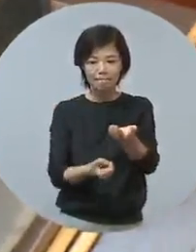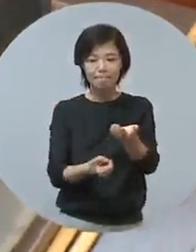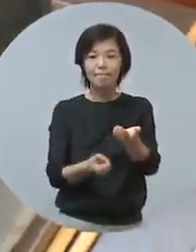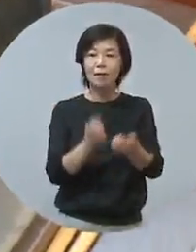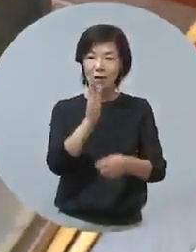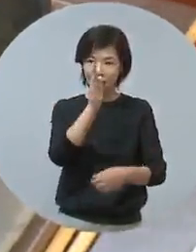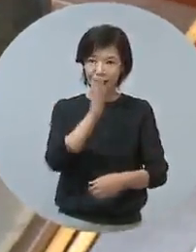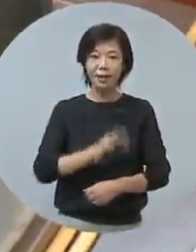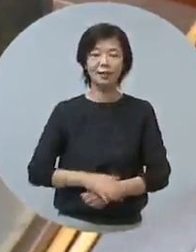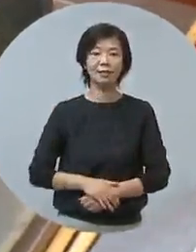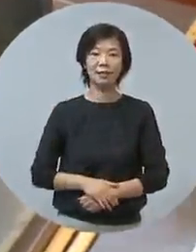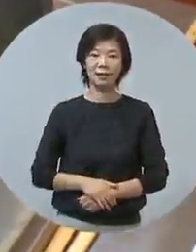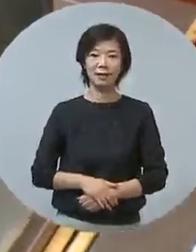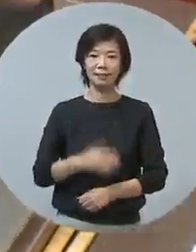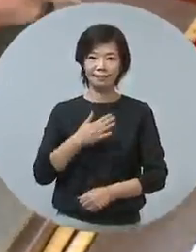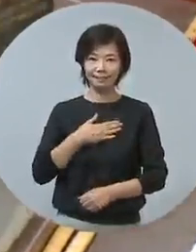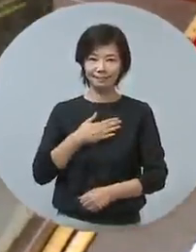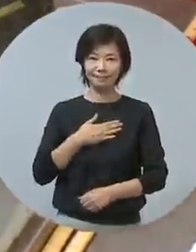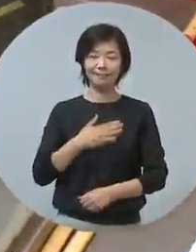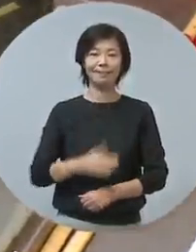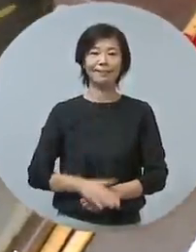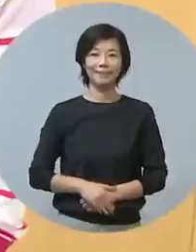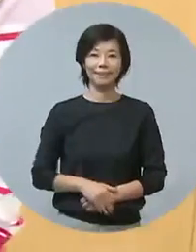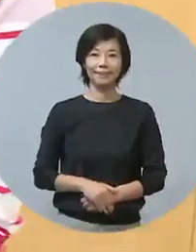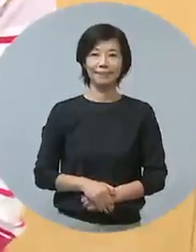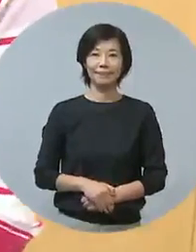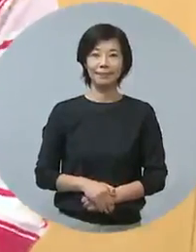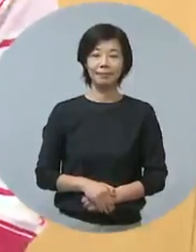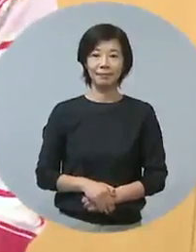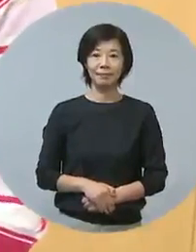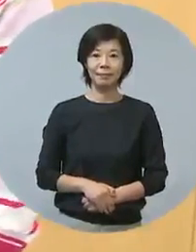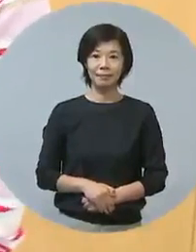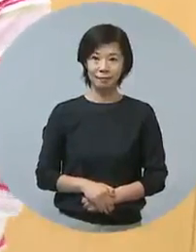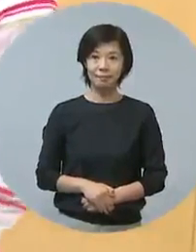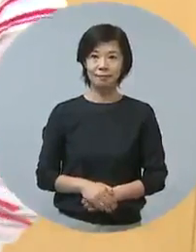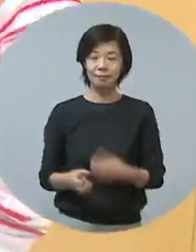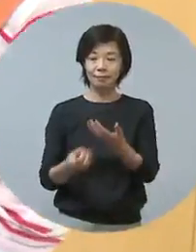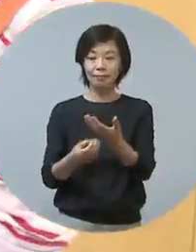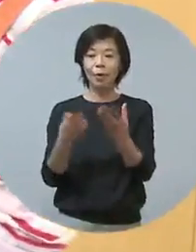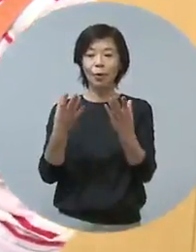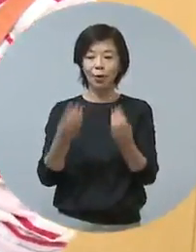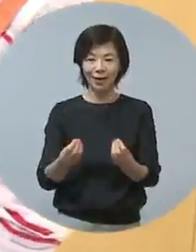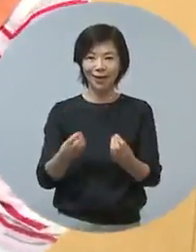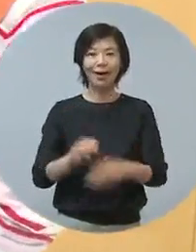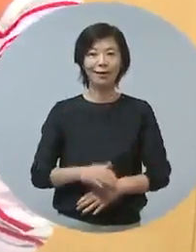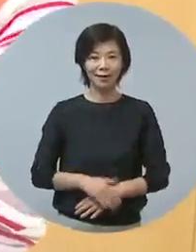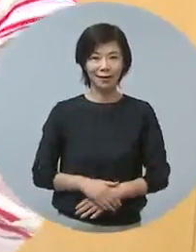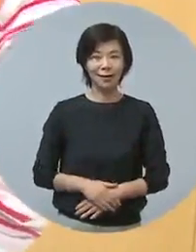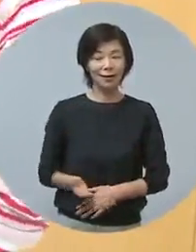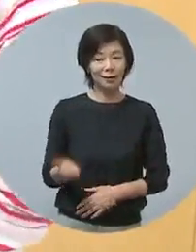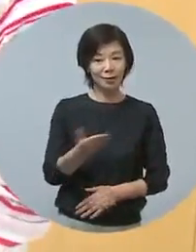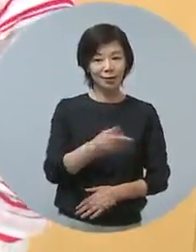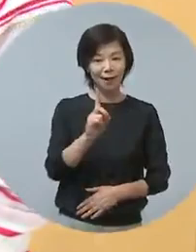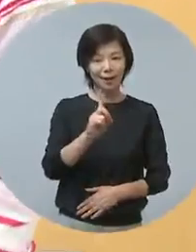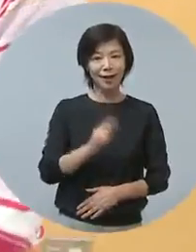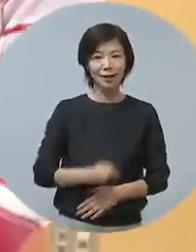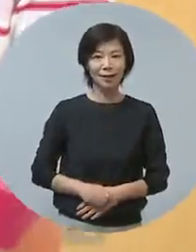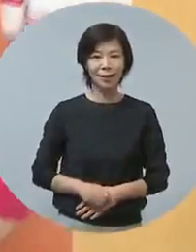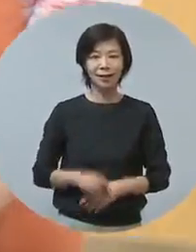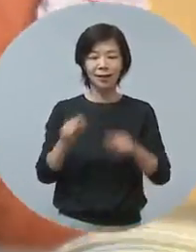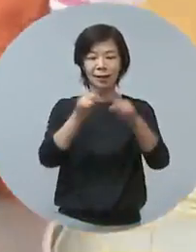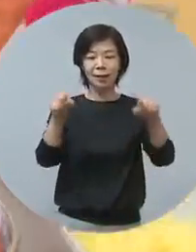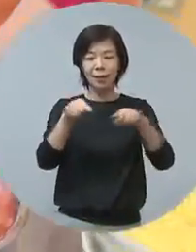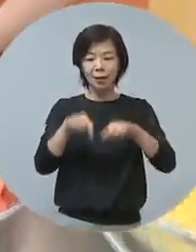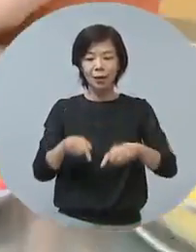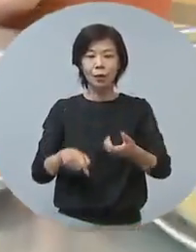げてください。 マイナス2分ほど、はい、はい、さあ、パスタが茹で上がりましたね。 はい、 はい、次は、 フライパンにバター